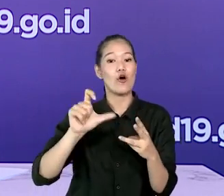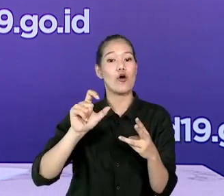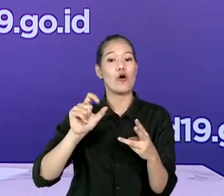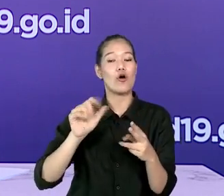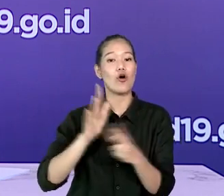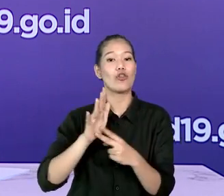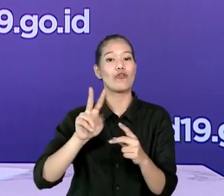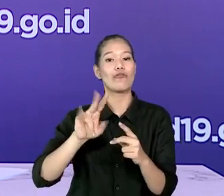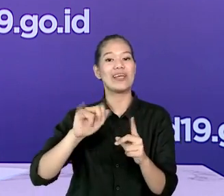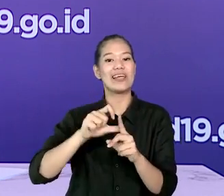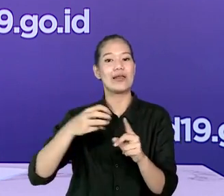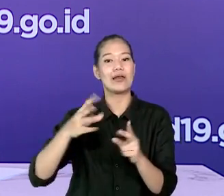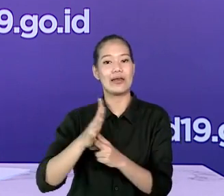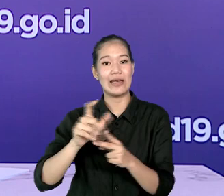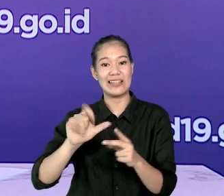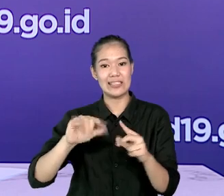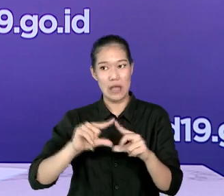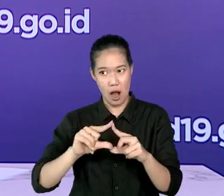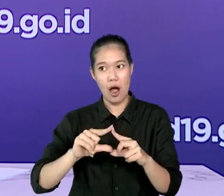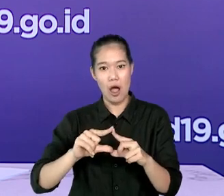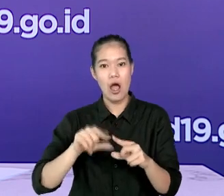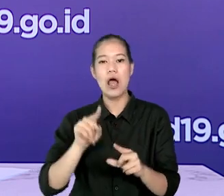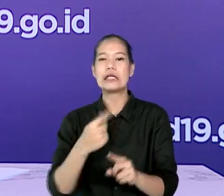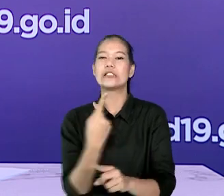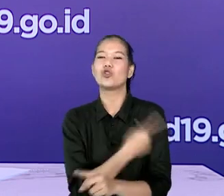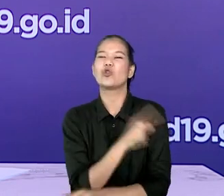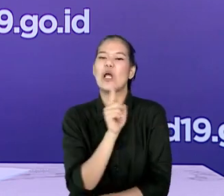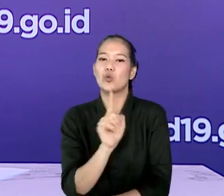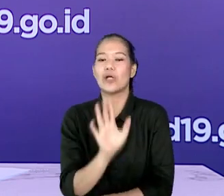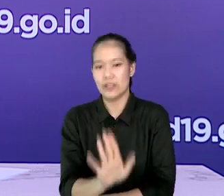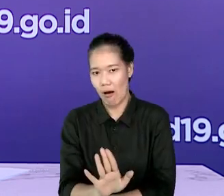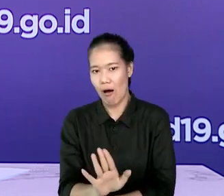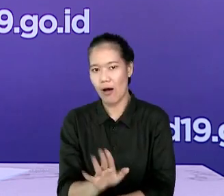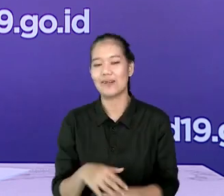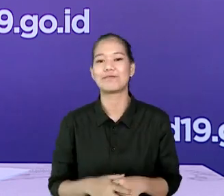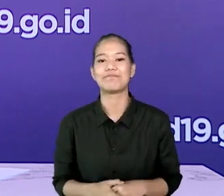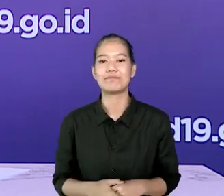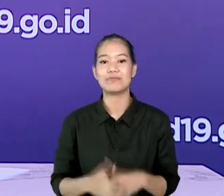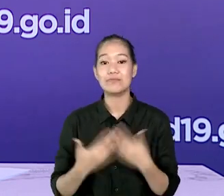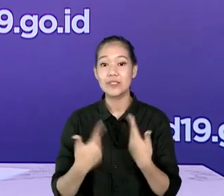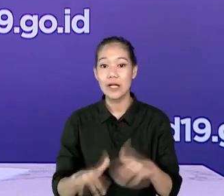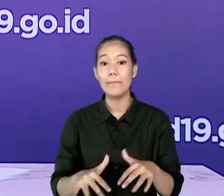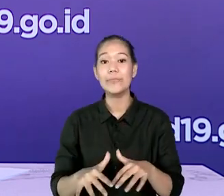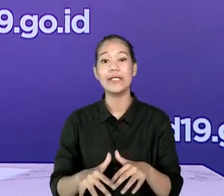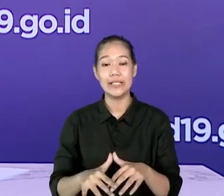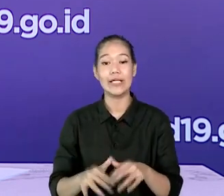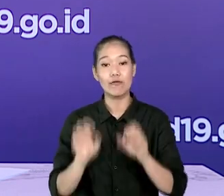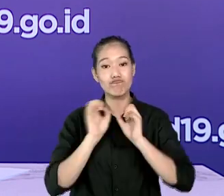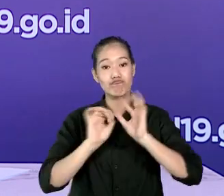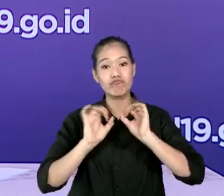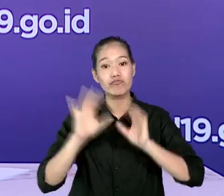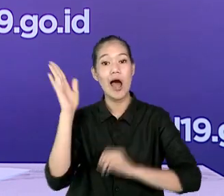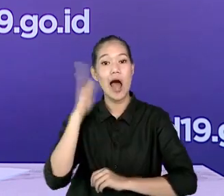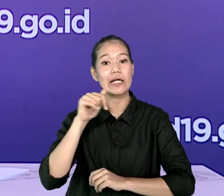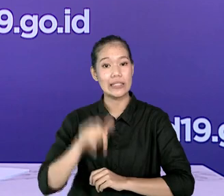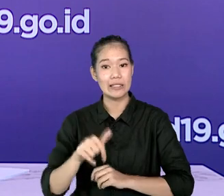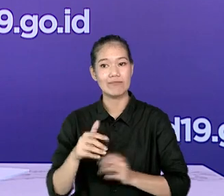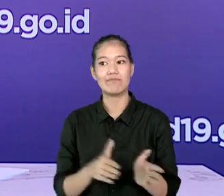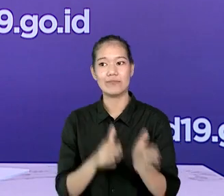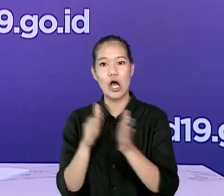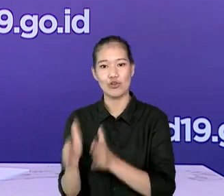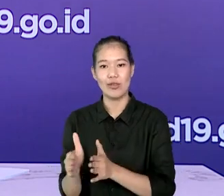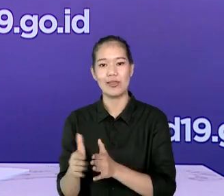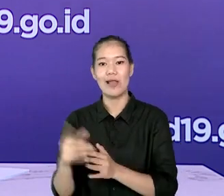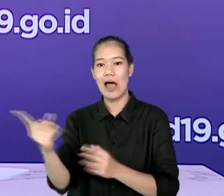Hanya disuntikkan masing-masing Satu Kali Saja demikian konferensi pers pada hari ini saya lanjutkan